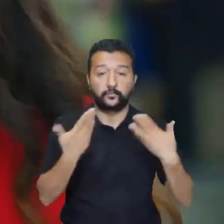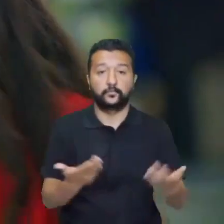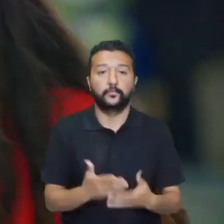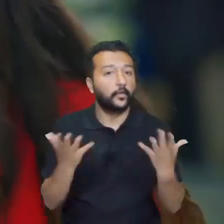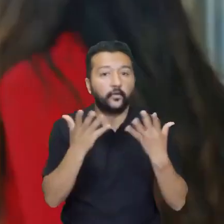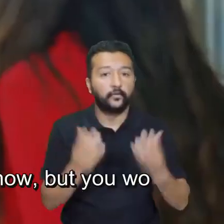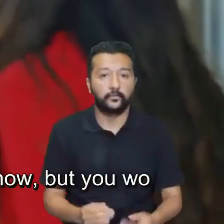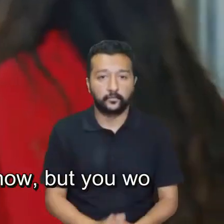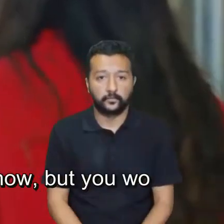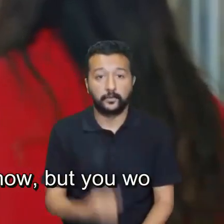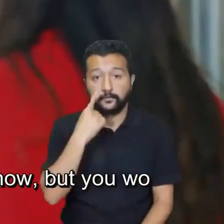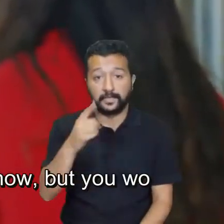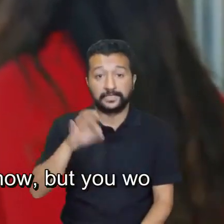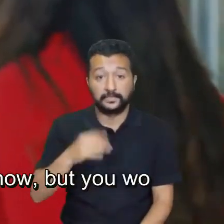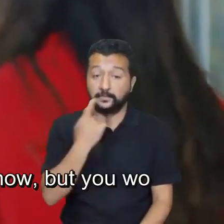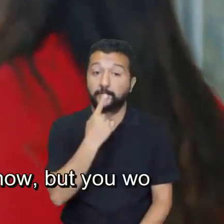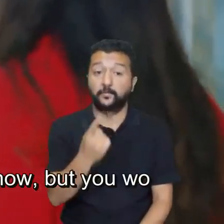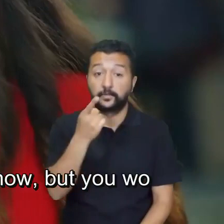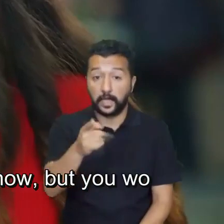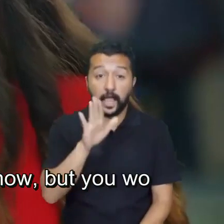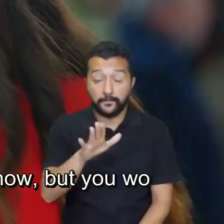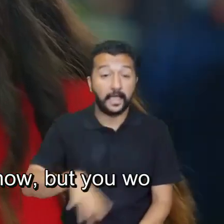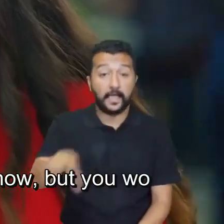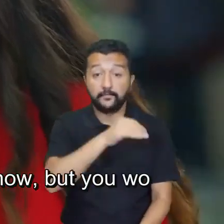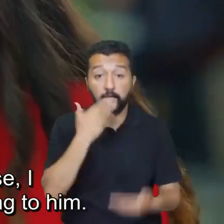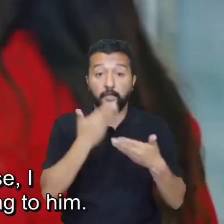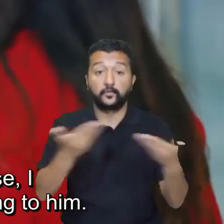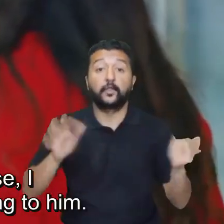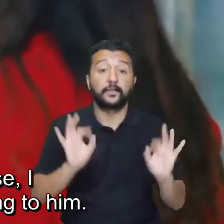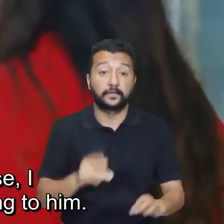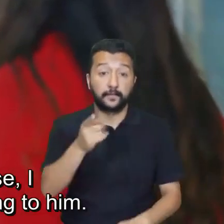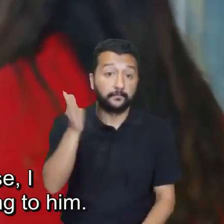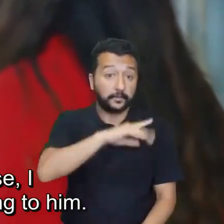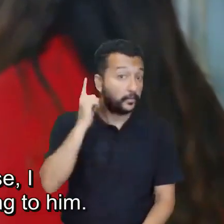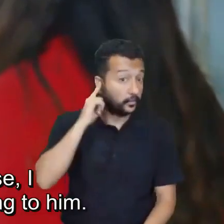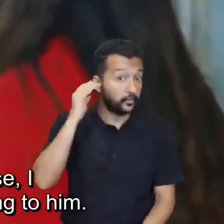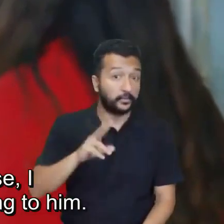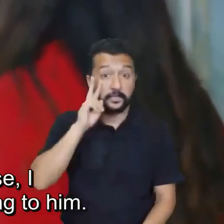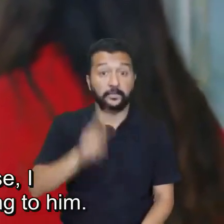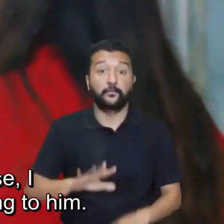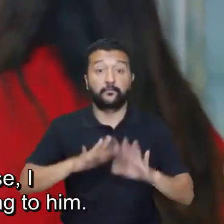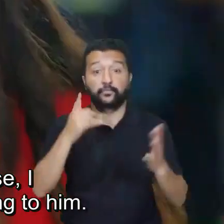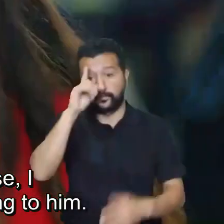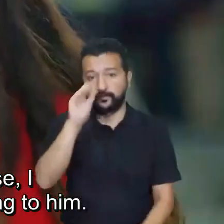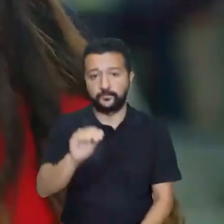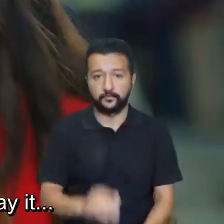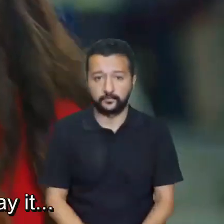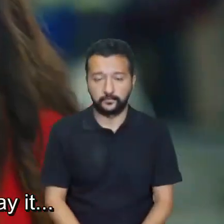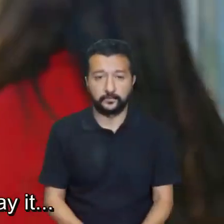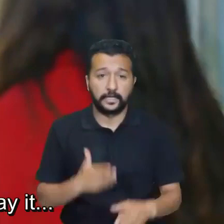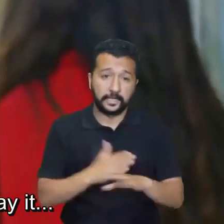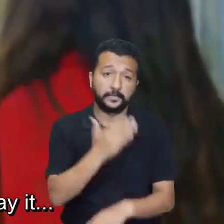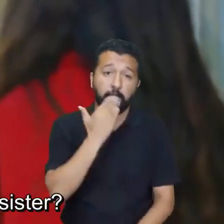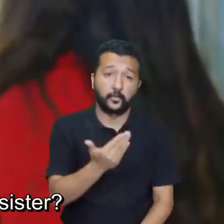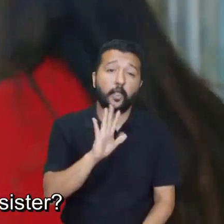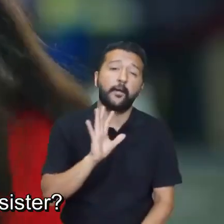unuttum. Ne oldu? Bak şimdi sana bir şey söyleyeceğim ama kimseye söylemeyeceksin. Eğer başkasından duyarsam vallahi buluşuruz ona göre. Ha